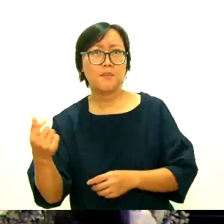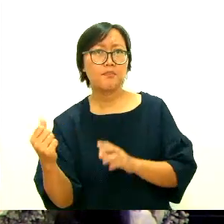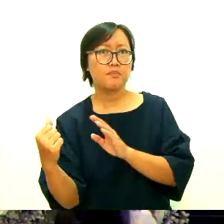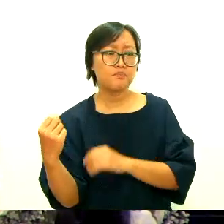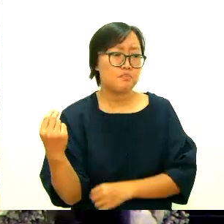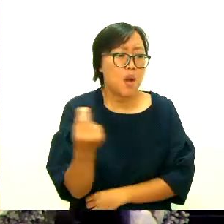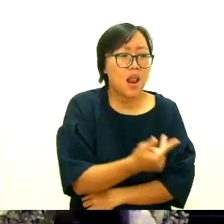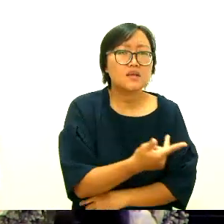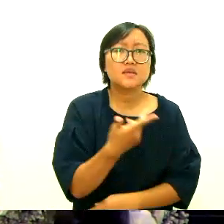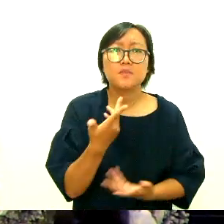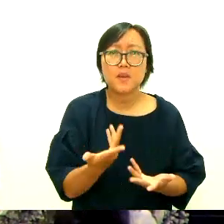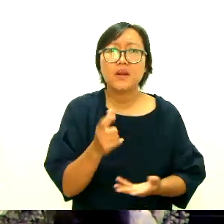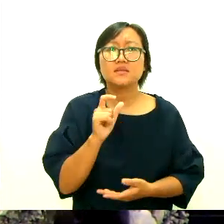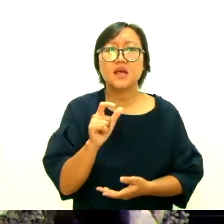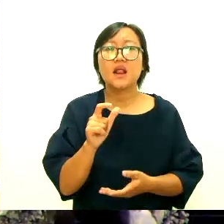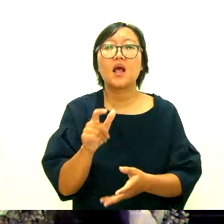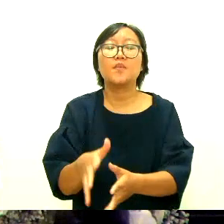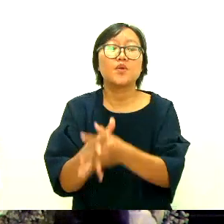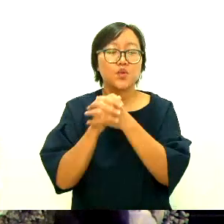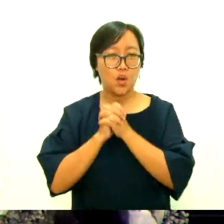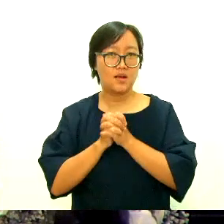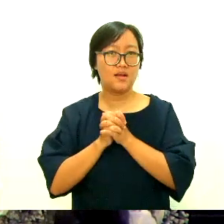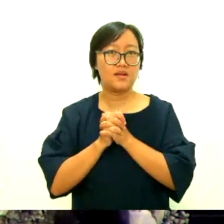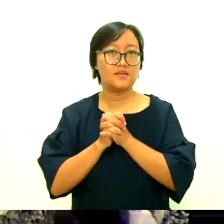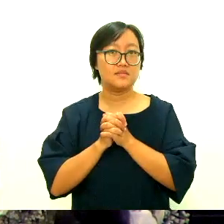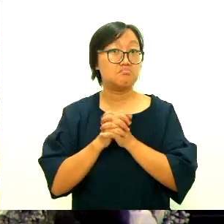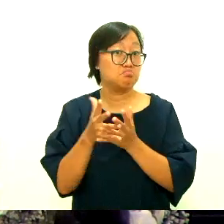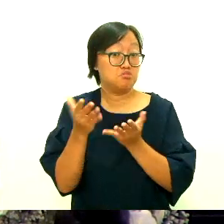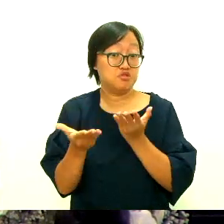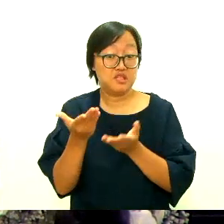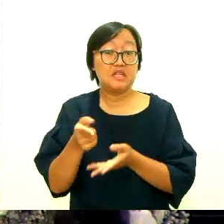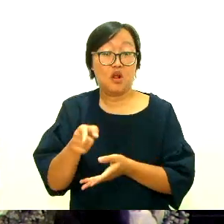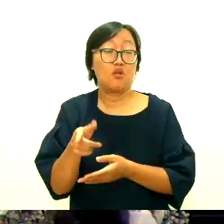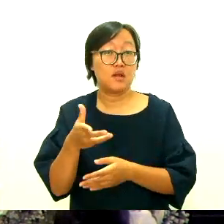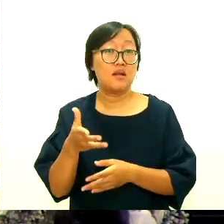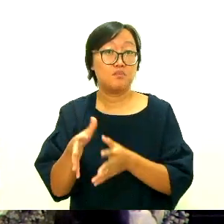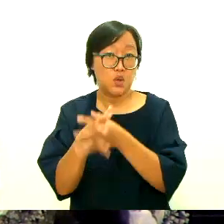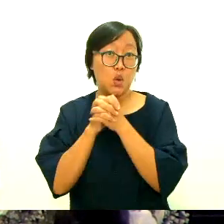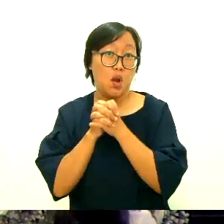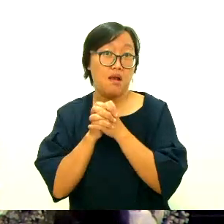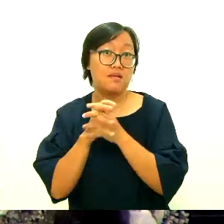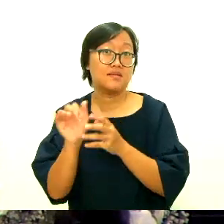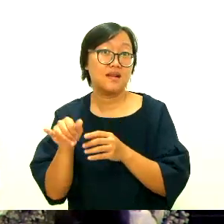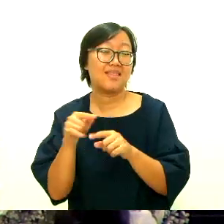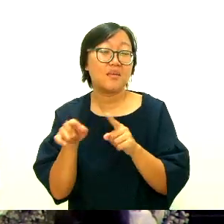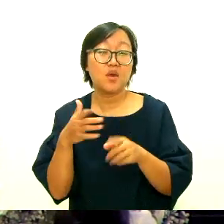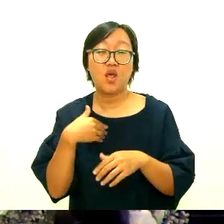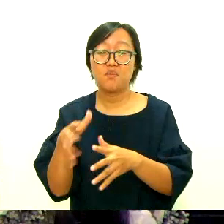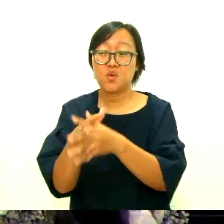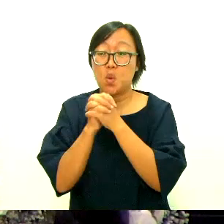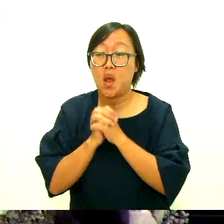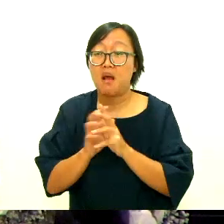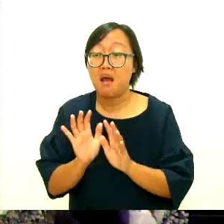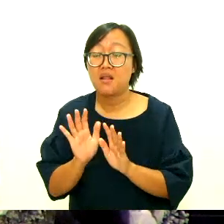Hai Itupun kalau mereka berdoa tentunya kalau tidak ya sudah tak punya apa-apa